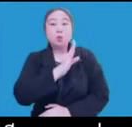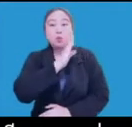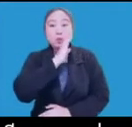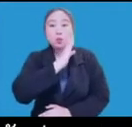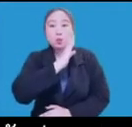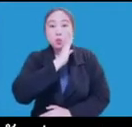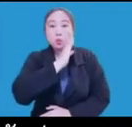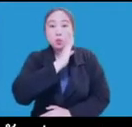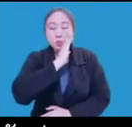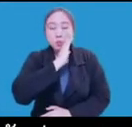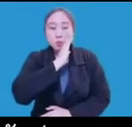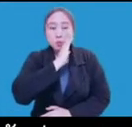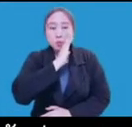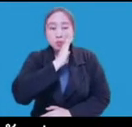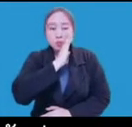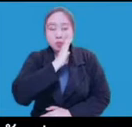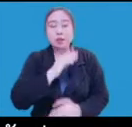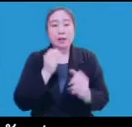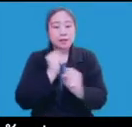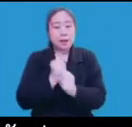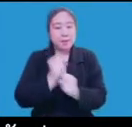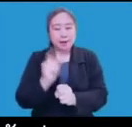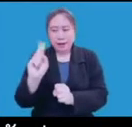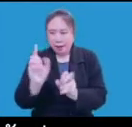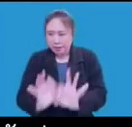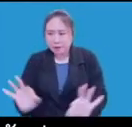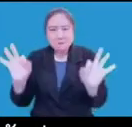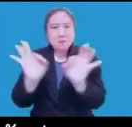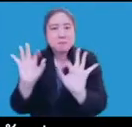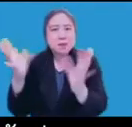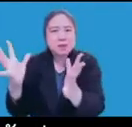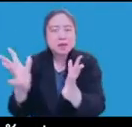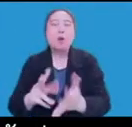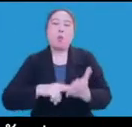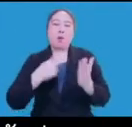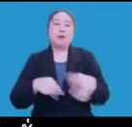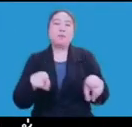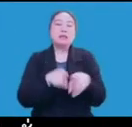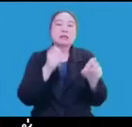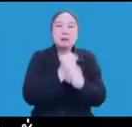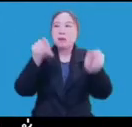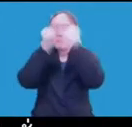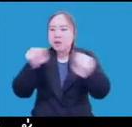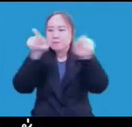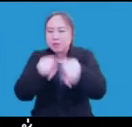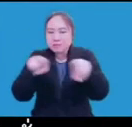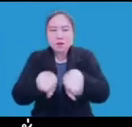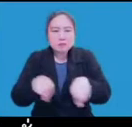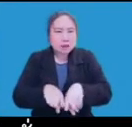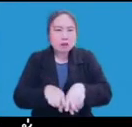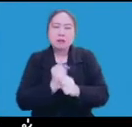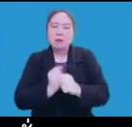ไม่ได้ให้น้ำหนักในงานหนึ่งงานใดเลยเนี่ยมันก็จะเป็นการทำงานที่เหมือนกันไปอาจจะ